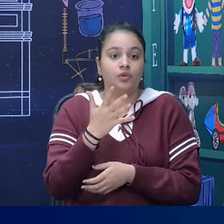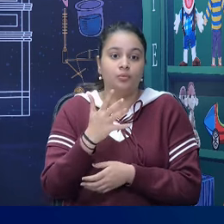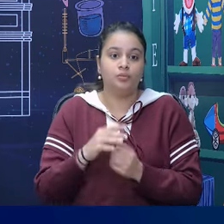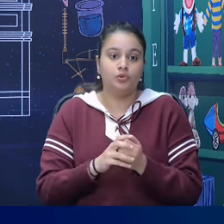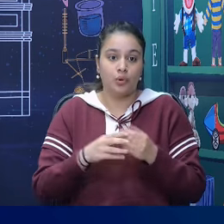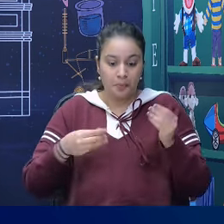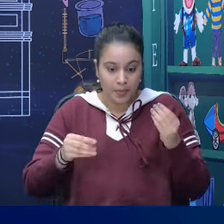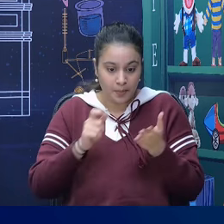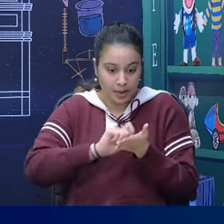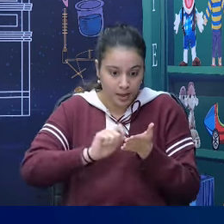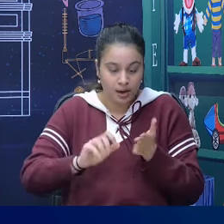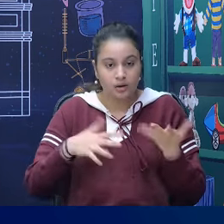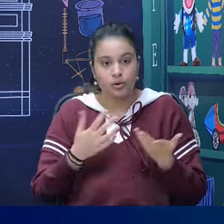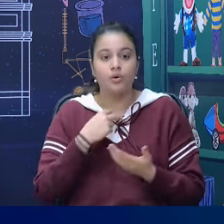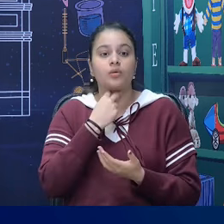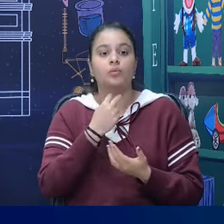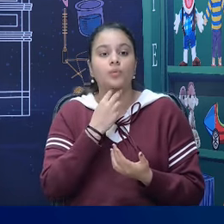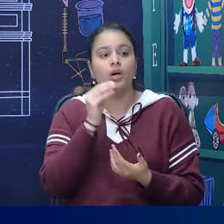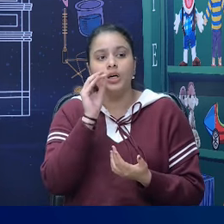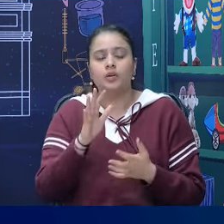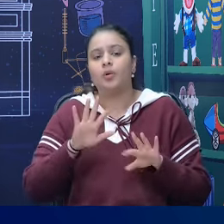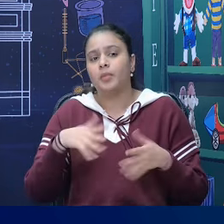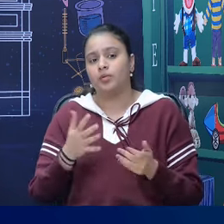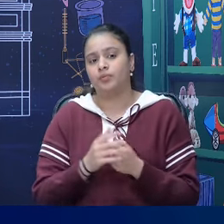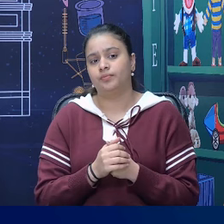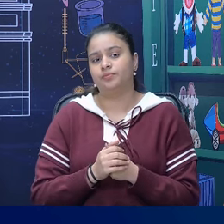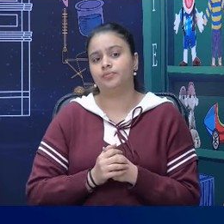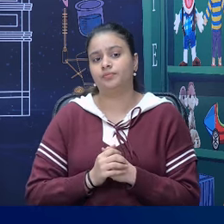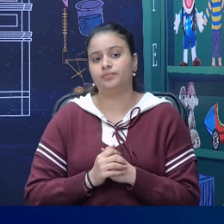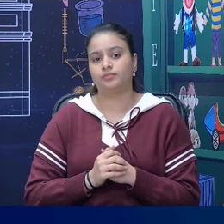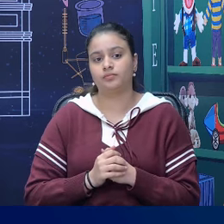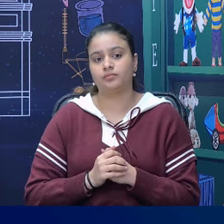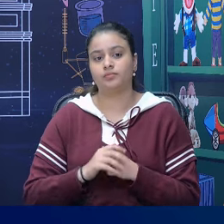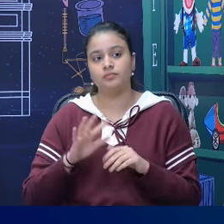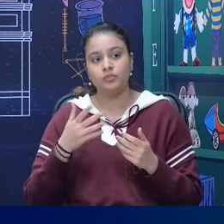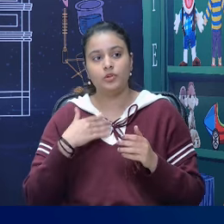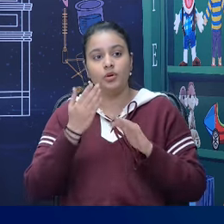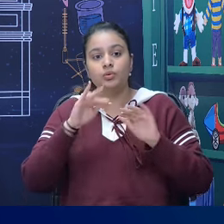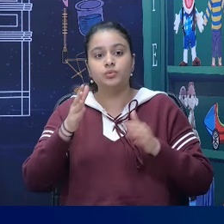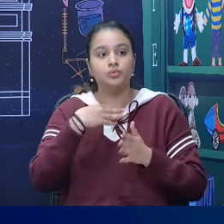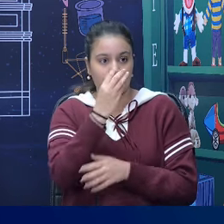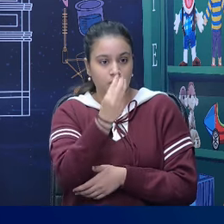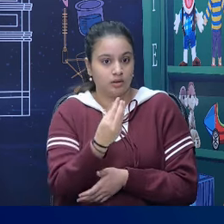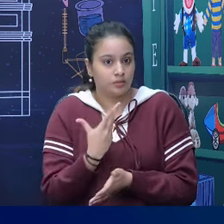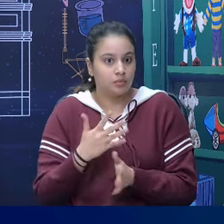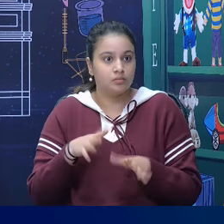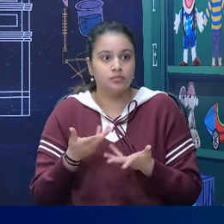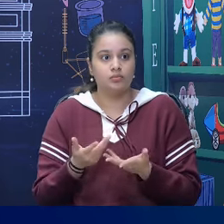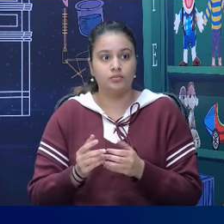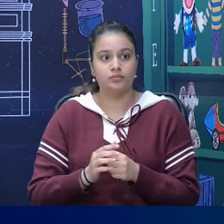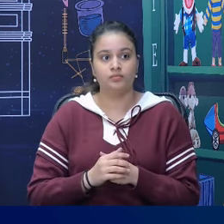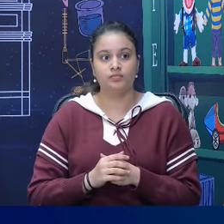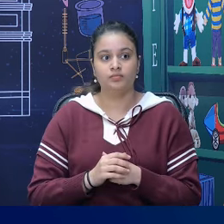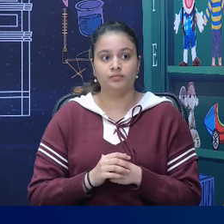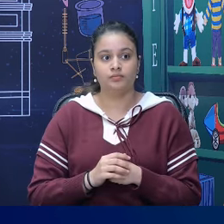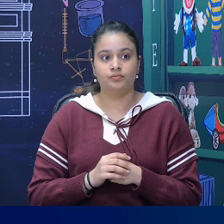पे या बताना हो मु जवानी जैसे हम बात कर रहे हैं तो आप कैसे बताएंगे सिमरन या लर्नर्स बताए कैसे बताएंगे तो मुझे लगता है फिर